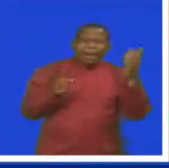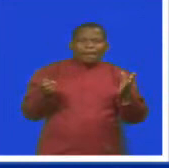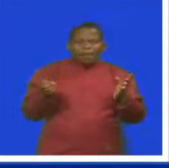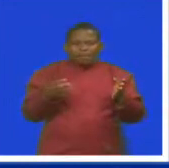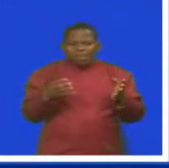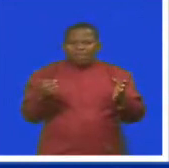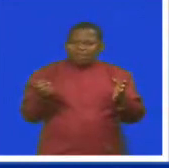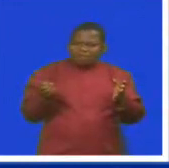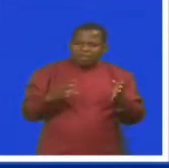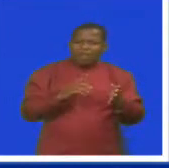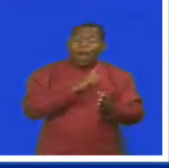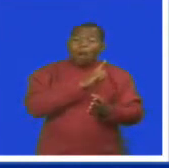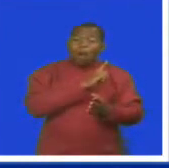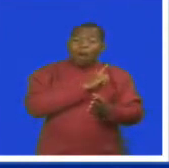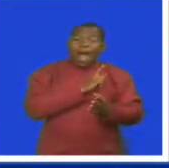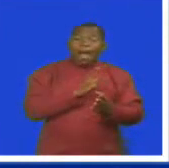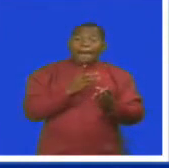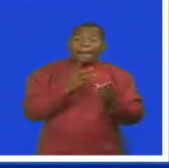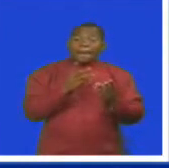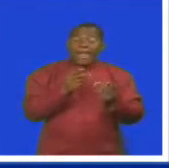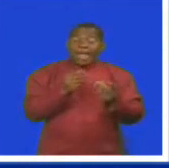wa 2020 kuya ku